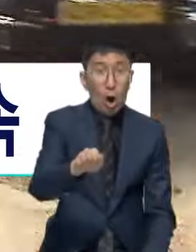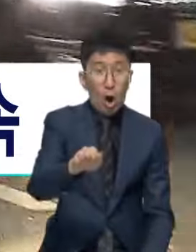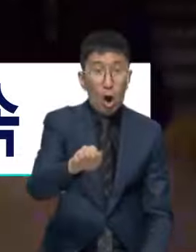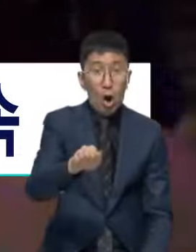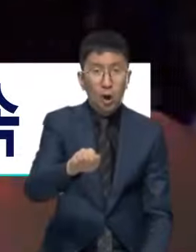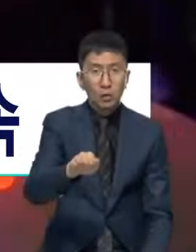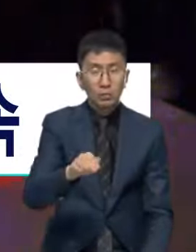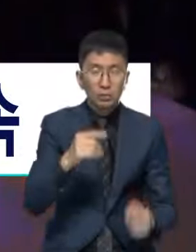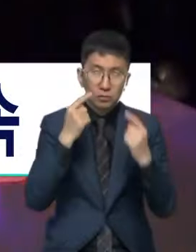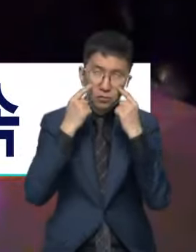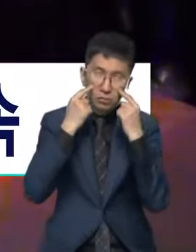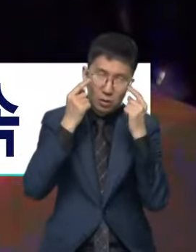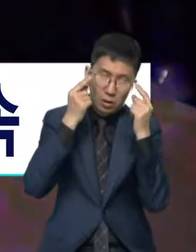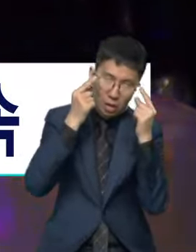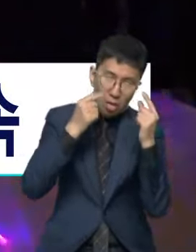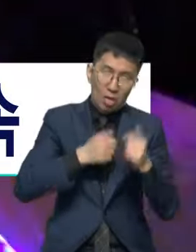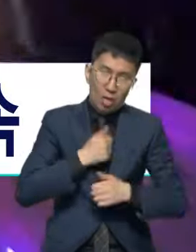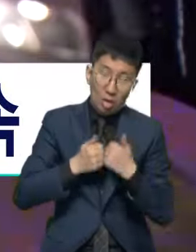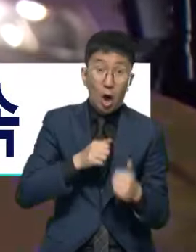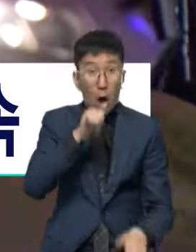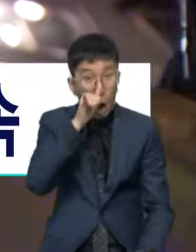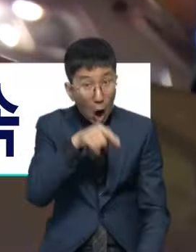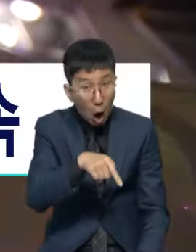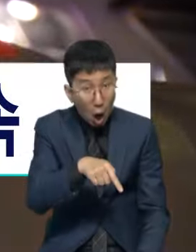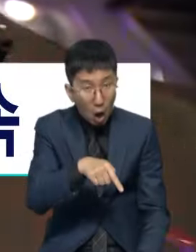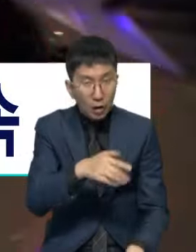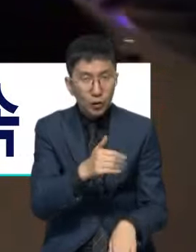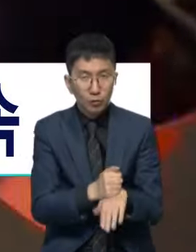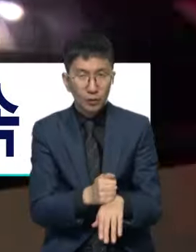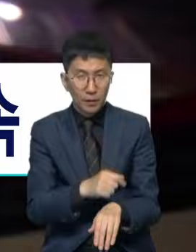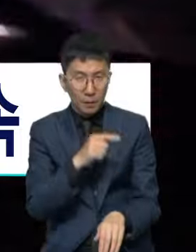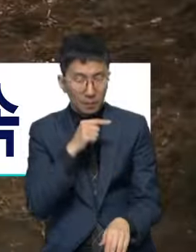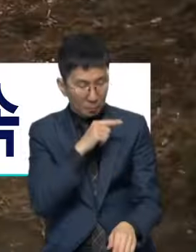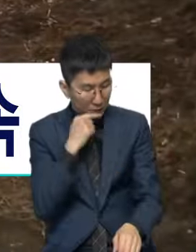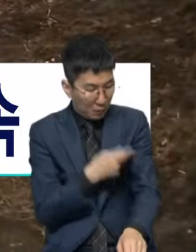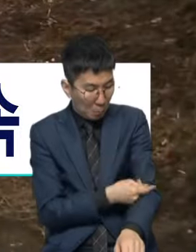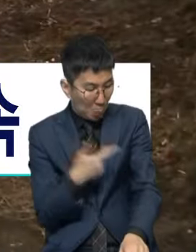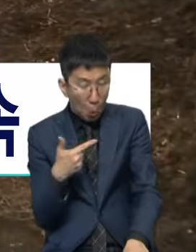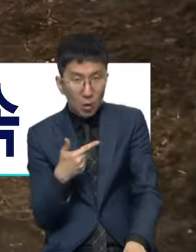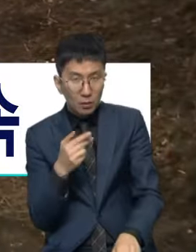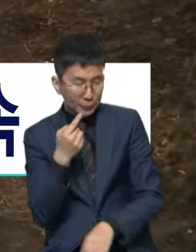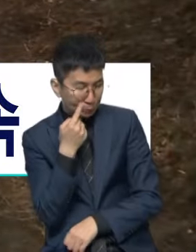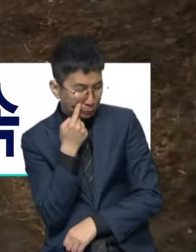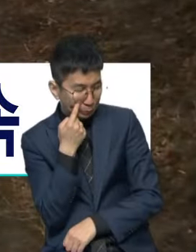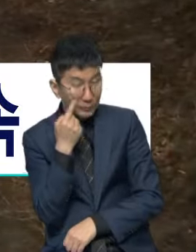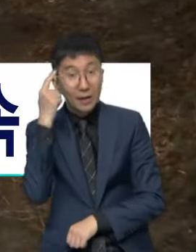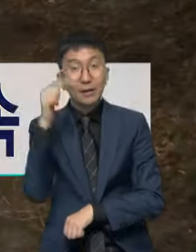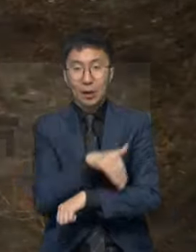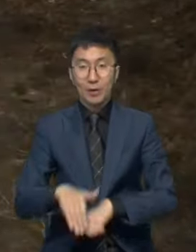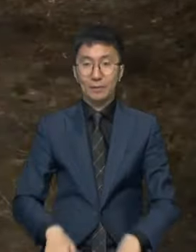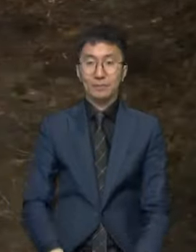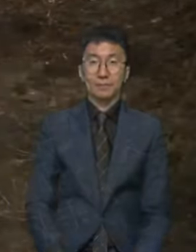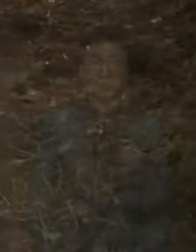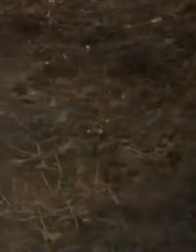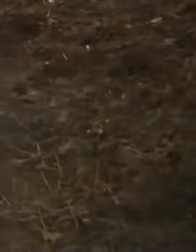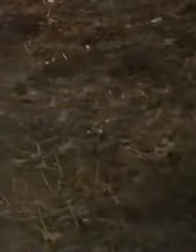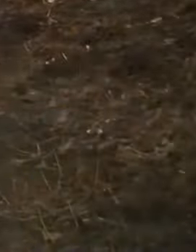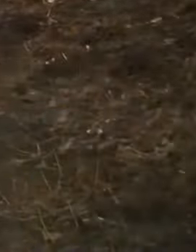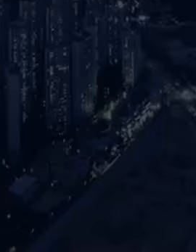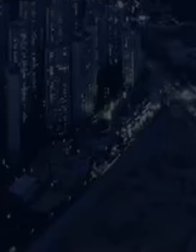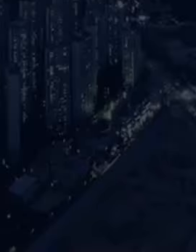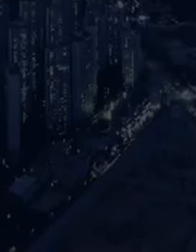운전자의 동공 변화, 흥분 등이 발견되면 타액형 간이 검사 키트를 활용해 적극 단속할 계획입니다.